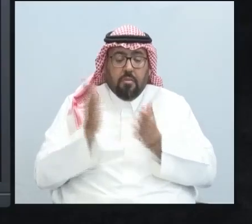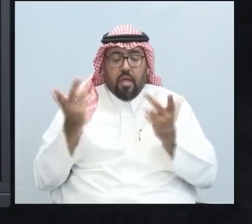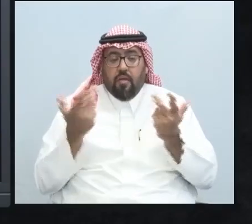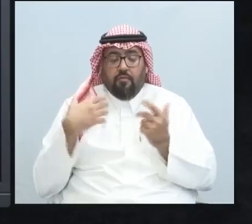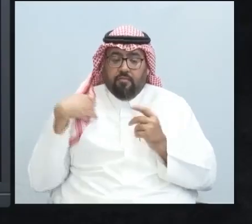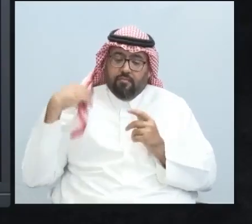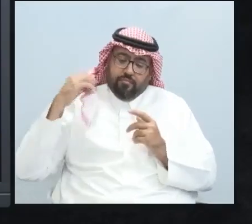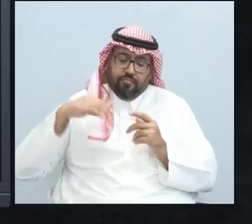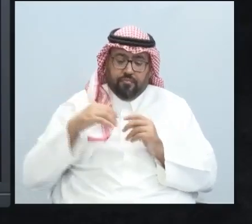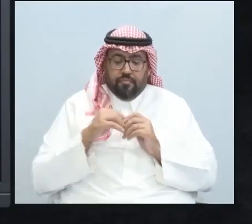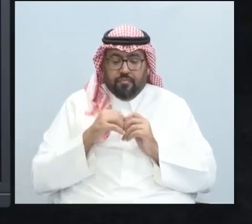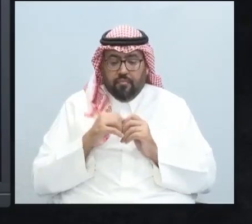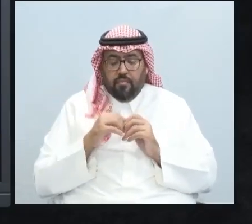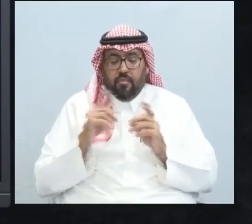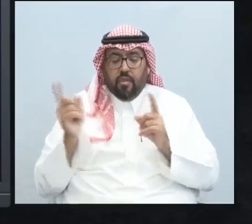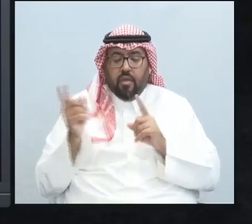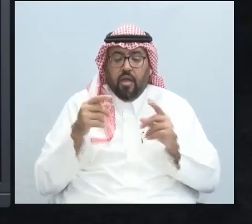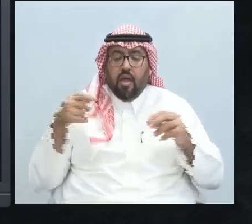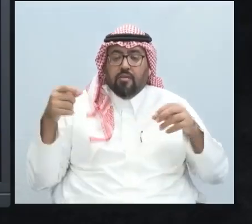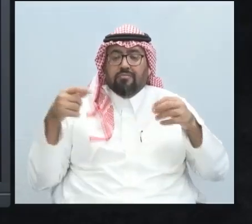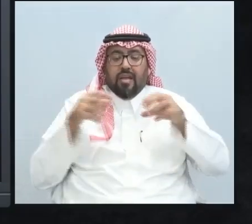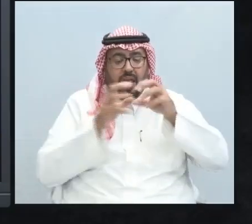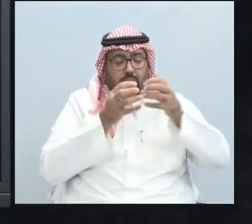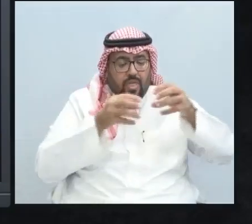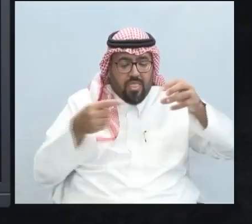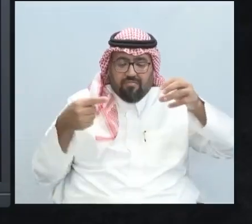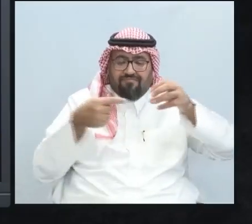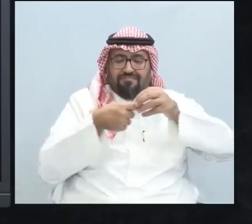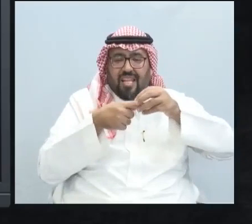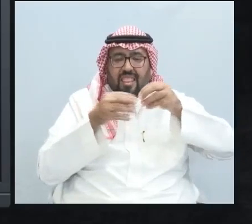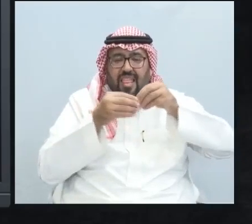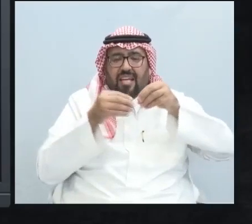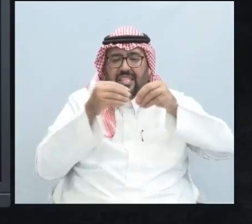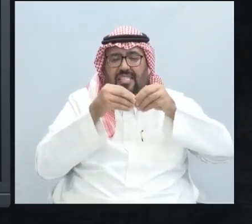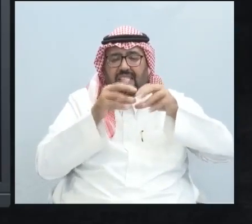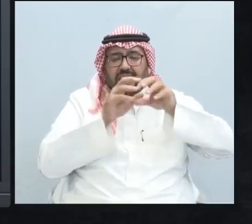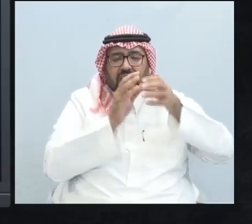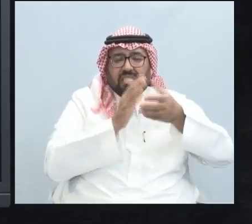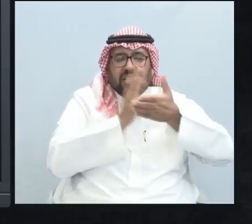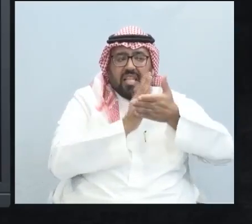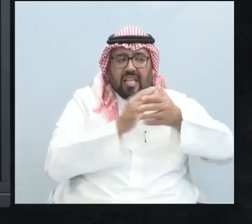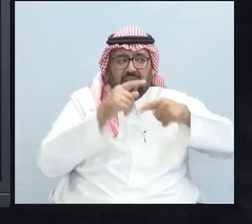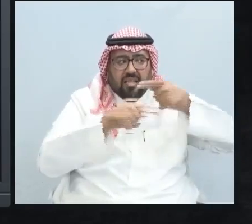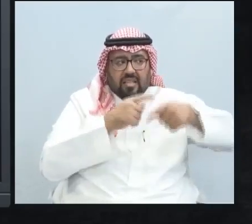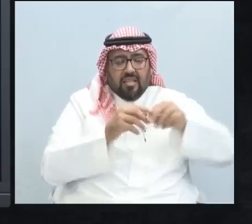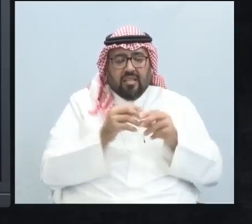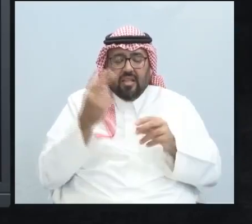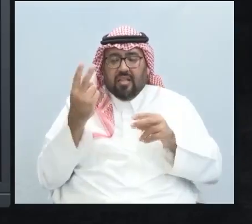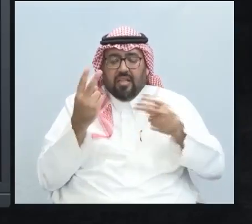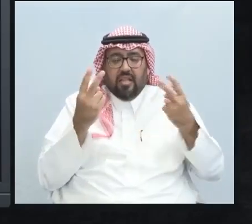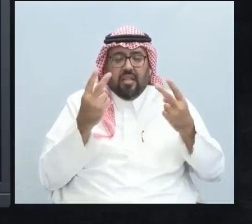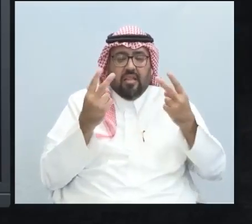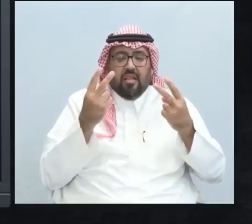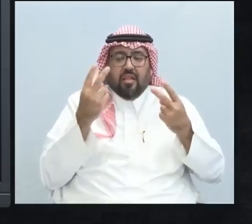متتاليه للخلايا يلتقي الحيوان المنوي مع البويضه ثم تدخل هذه البويضه في الانقسامات المتتاليه خليتين